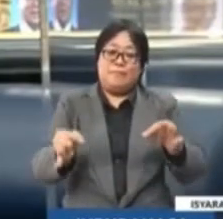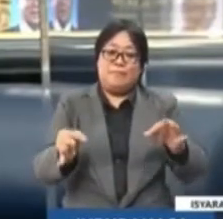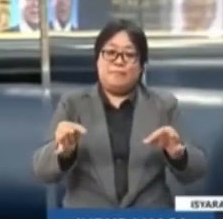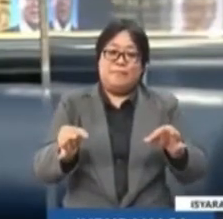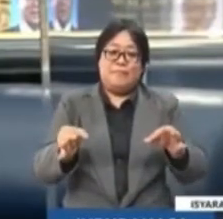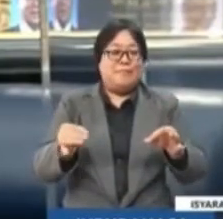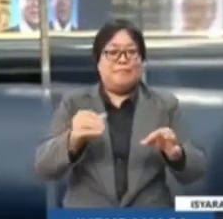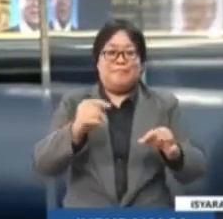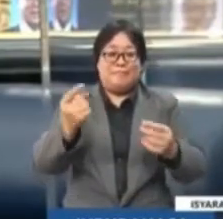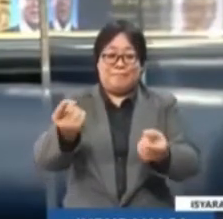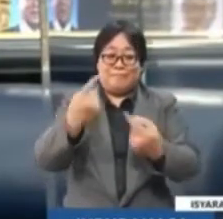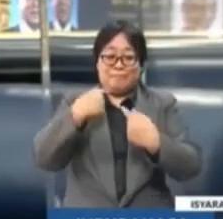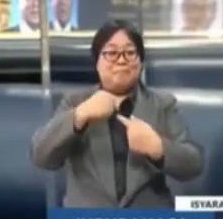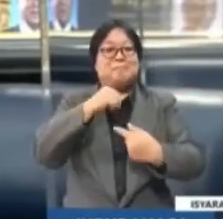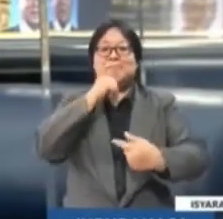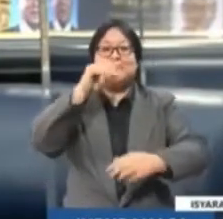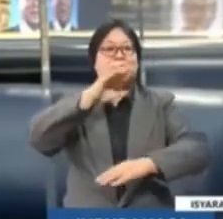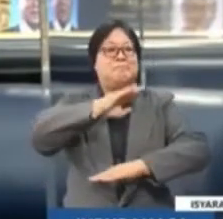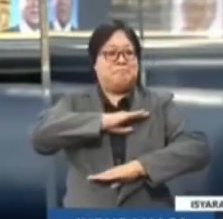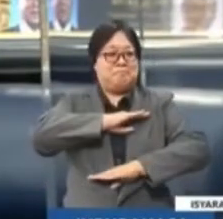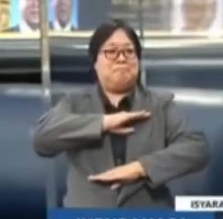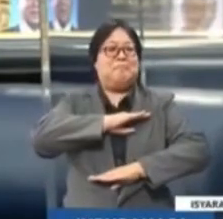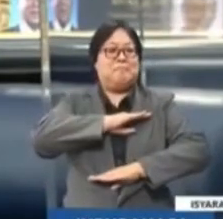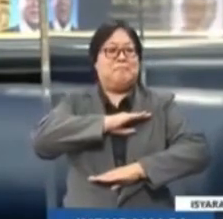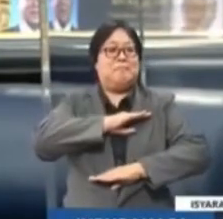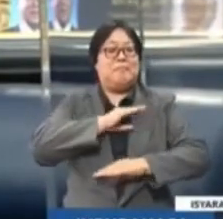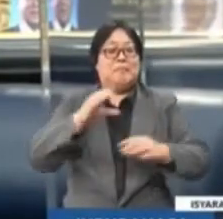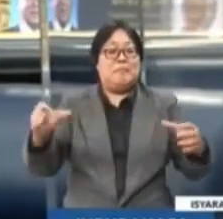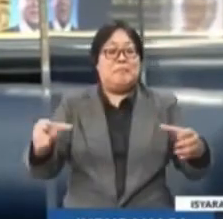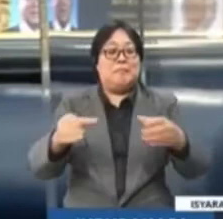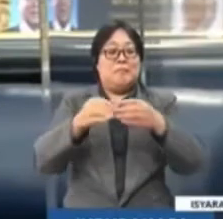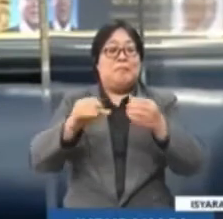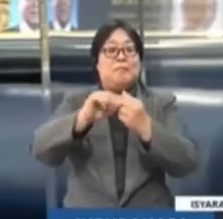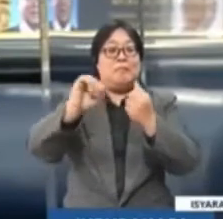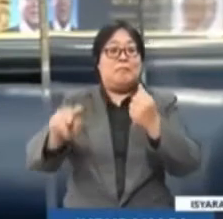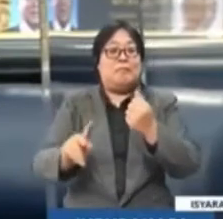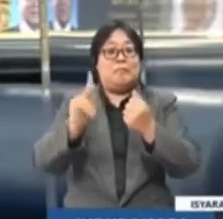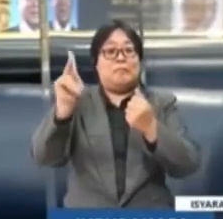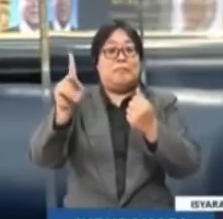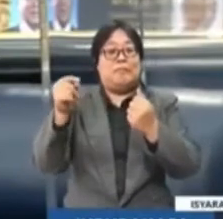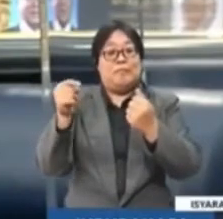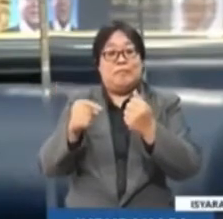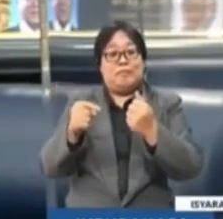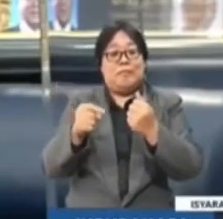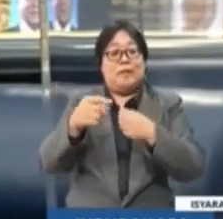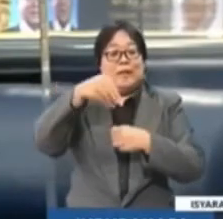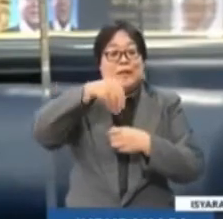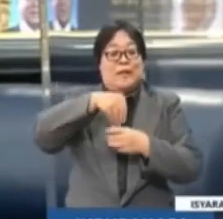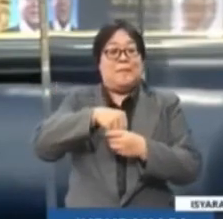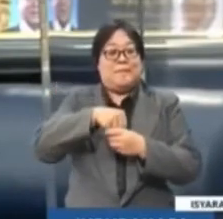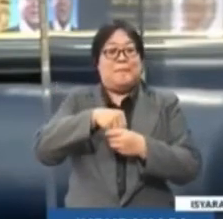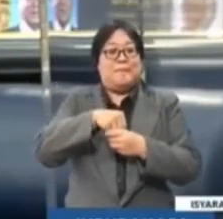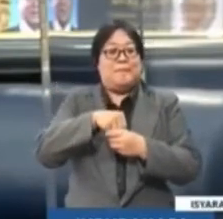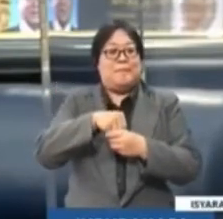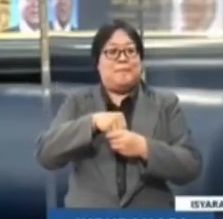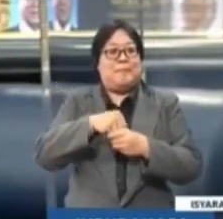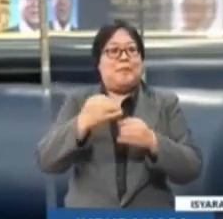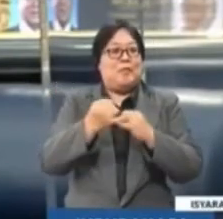tidak memuaskan satu committee datang kelas ekonomi tidak domestique